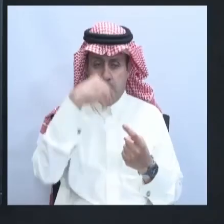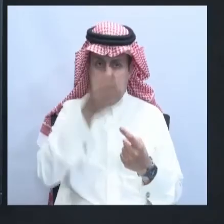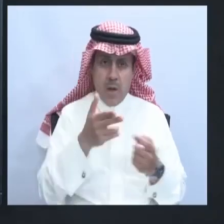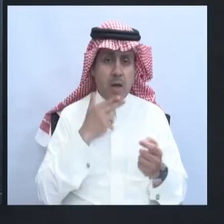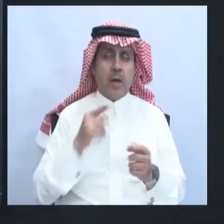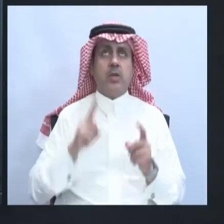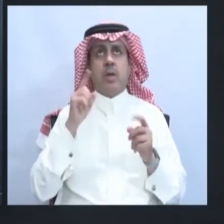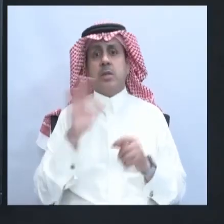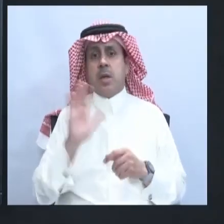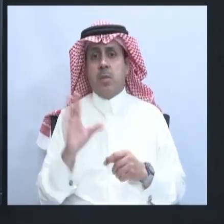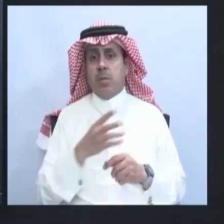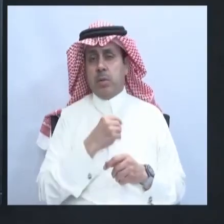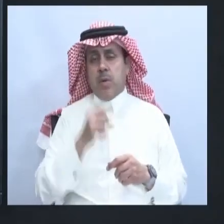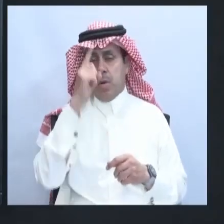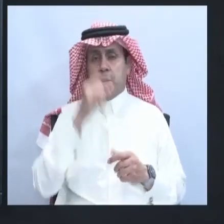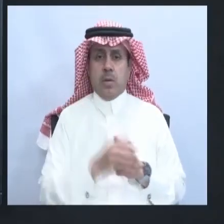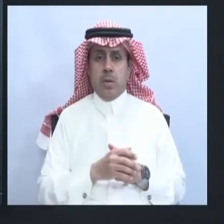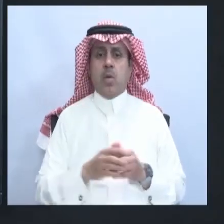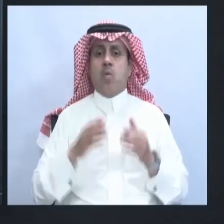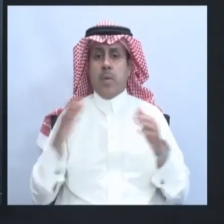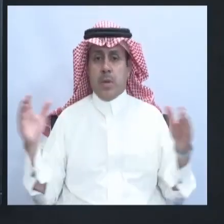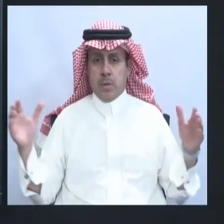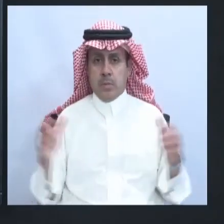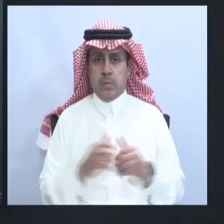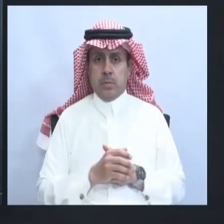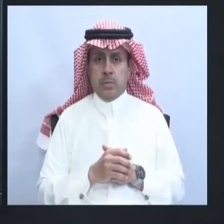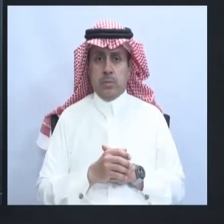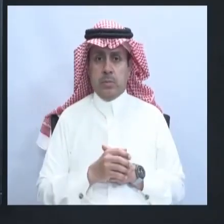تعالى والسلام عليكم ورحمه الله تعالى وبركاته